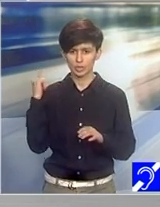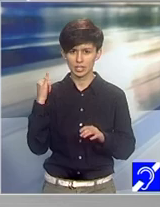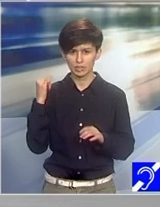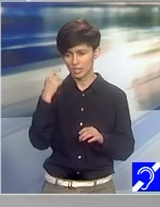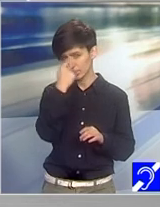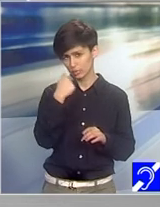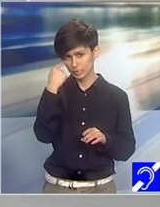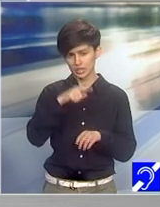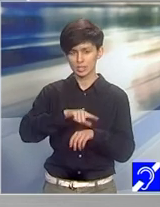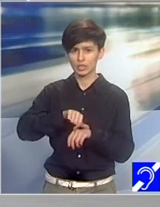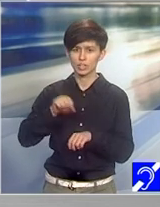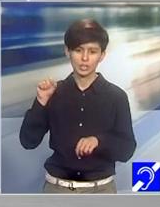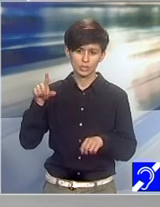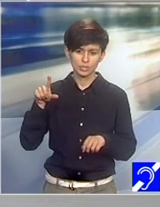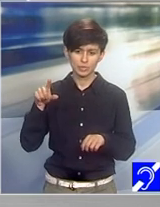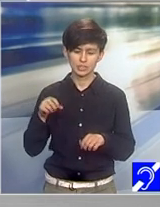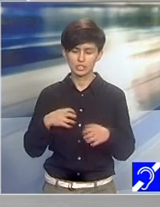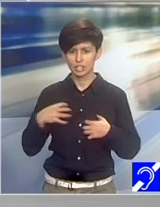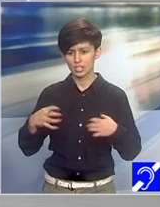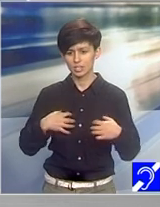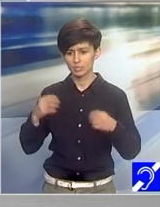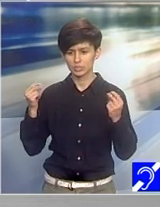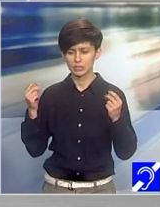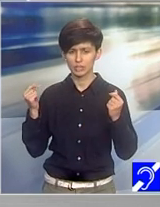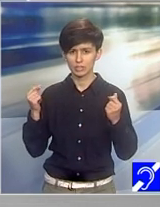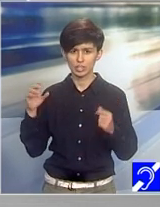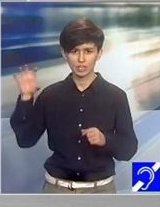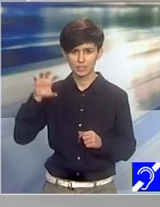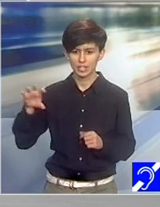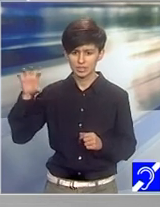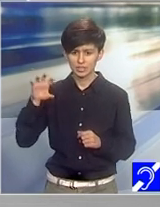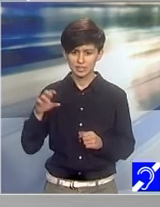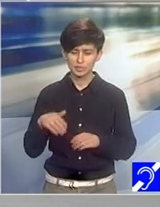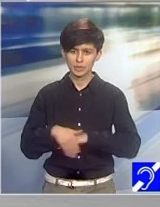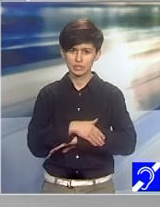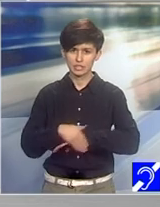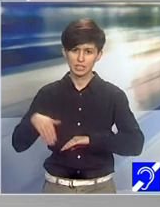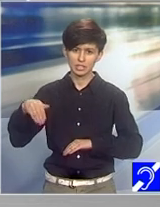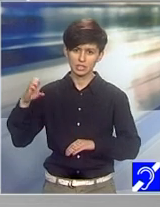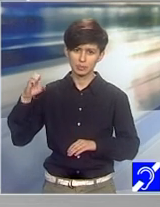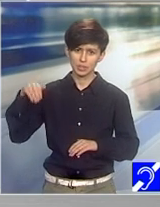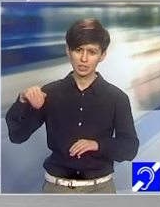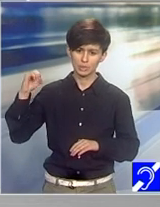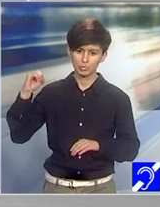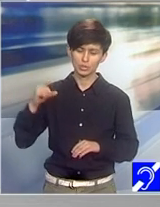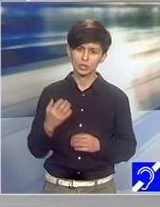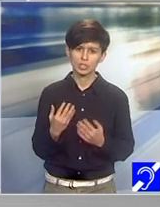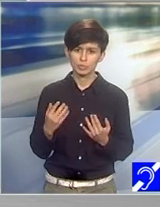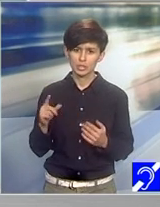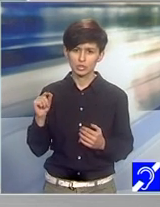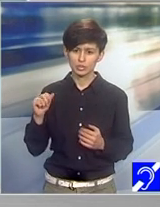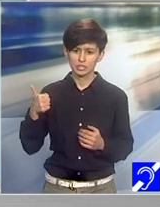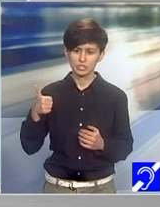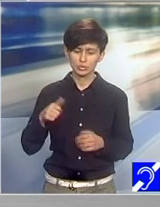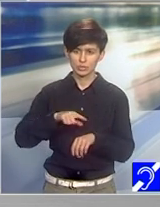ora 12, la Muzeul Etnografic al Transilvaniei, strada Memorandumului numărul 21. De la